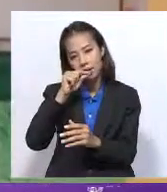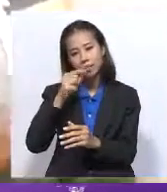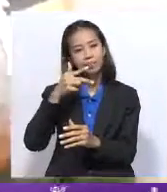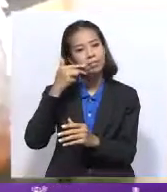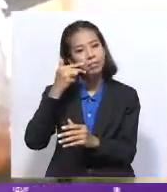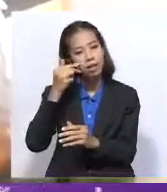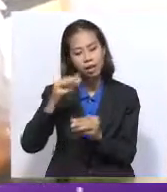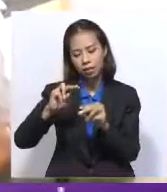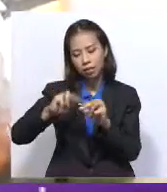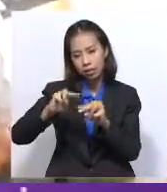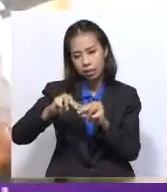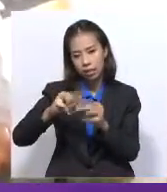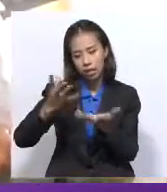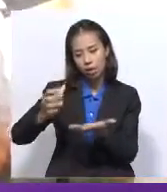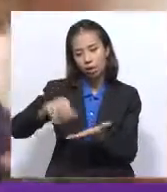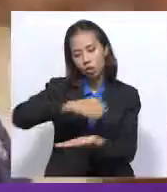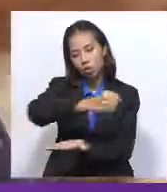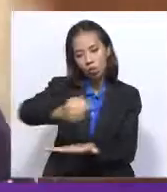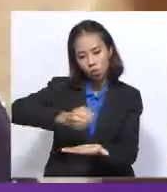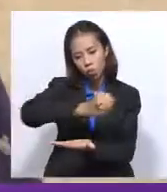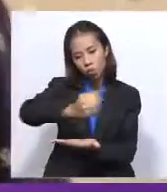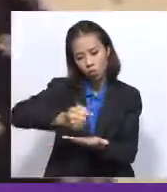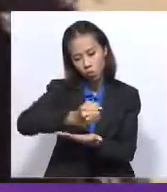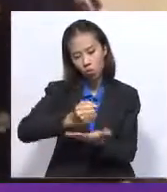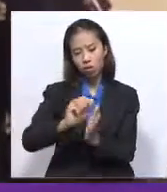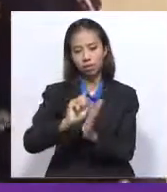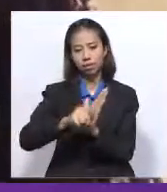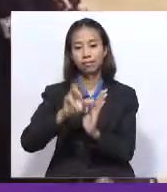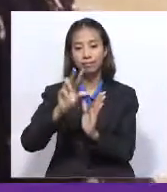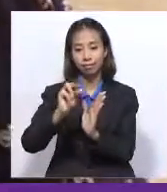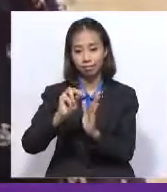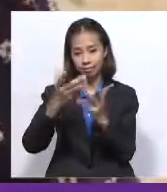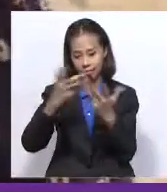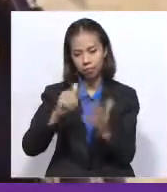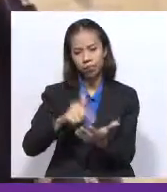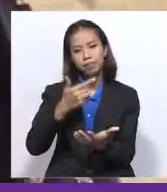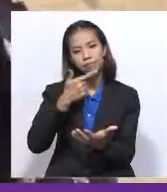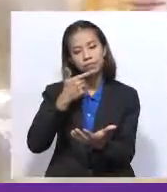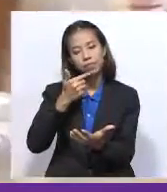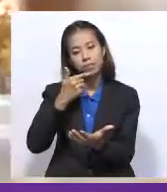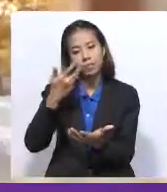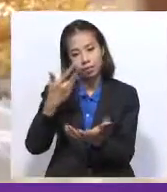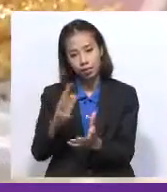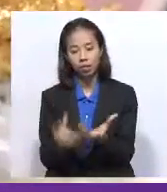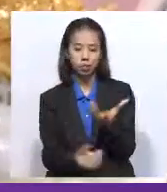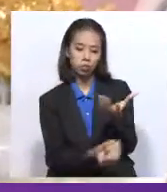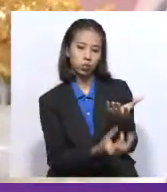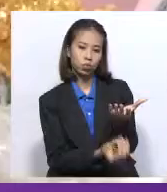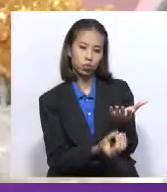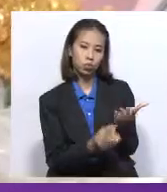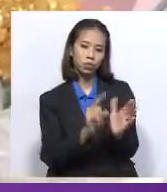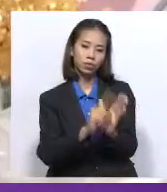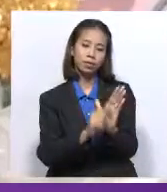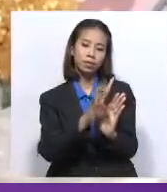เกลือป่นมากวนประมาณครึ่งชั่วโมงจะได้ไส้ที่มีรสชาติกลมกล่อมจากนั้นนำไปนึ่ง 4-5 นา